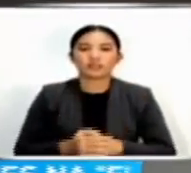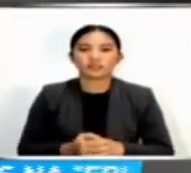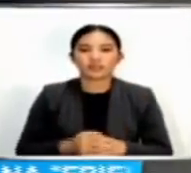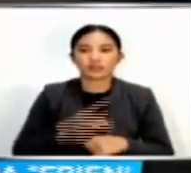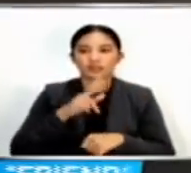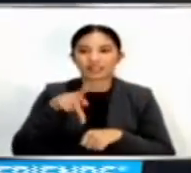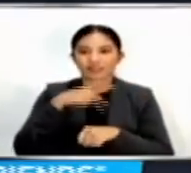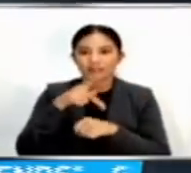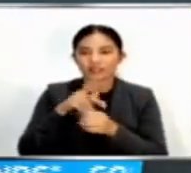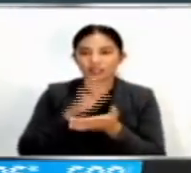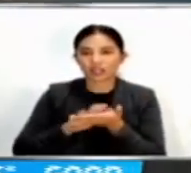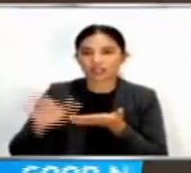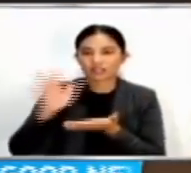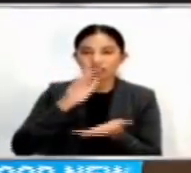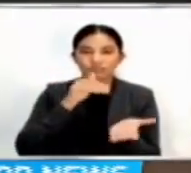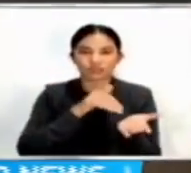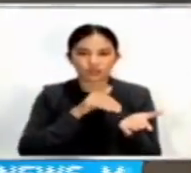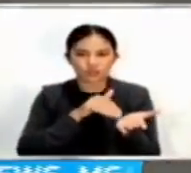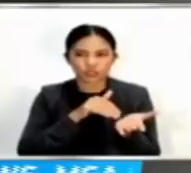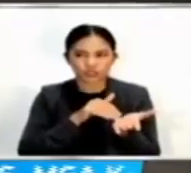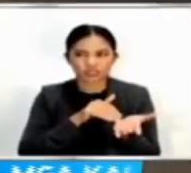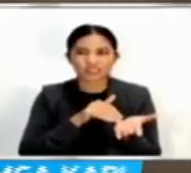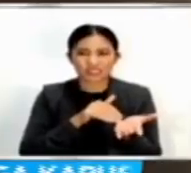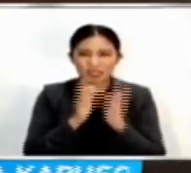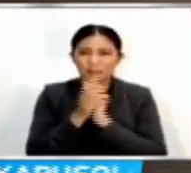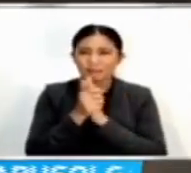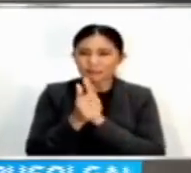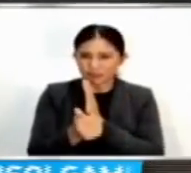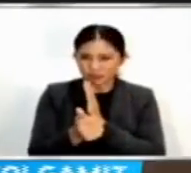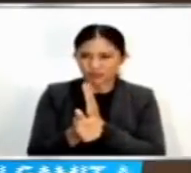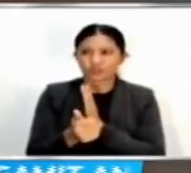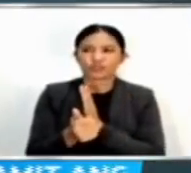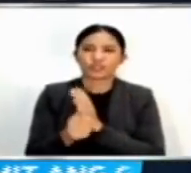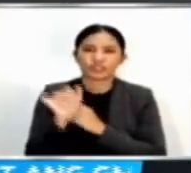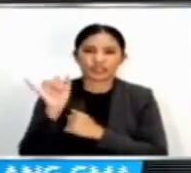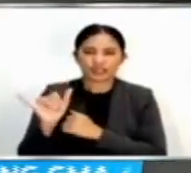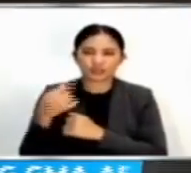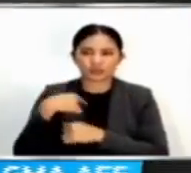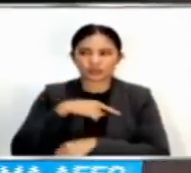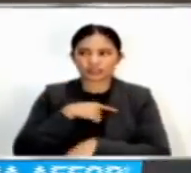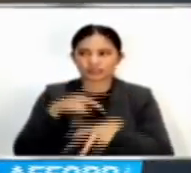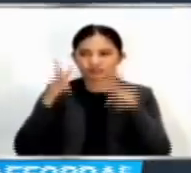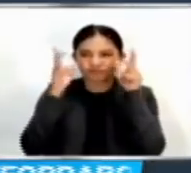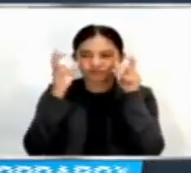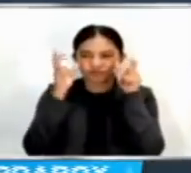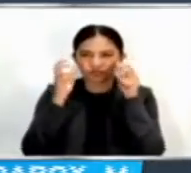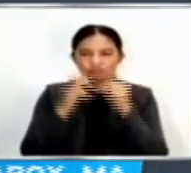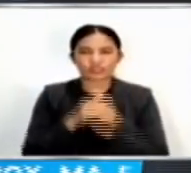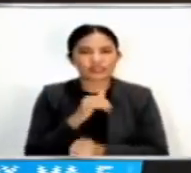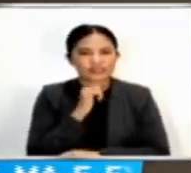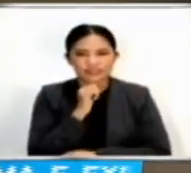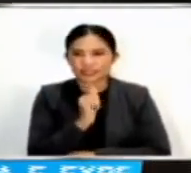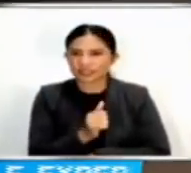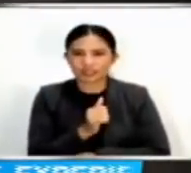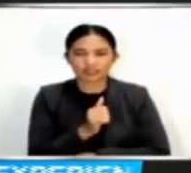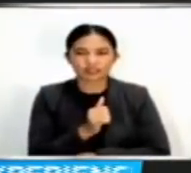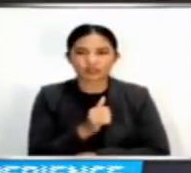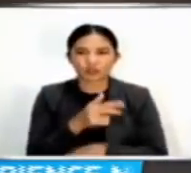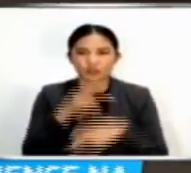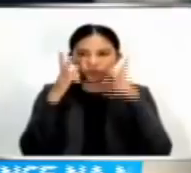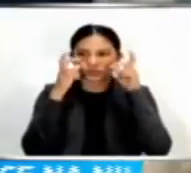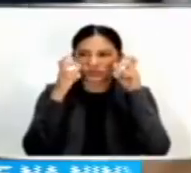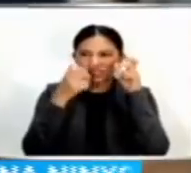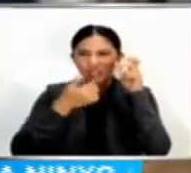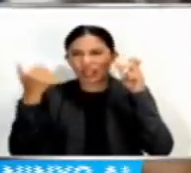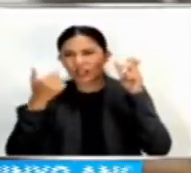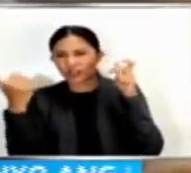Physicians, yung mga ganyan, infectious diseases. Huwag na po nating pakinggan yung mga sites na